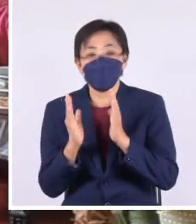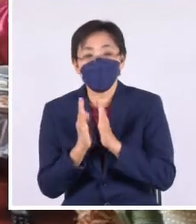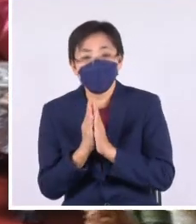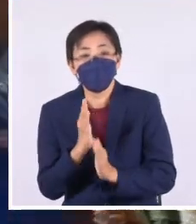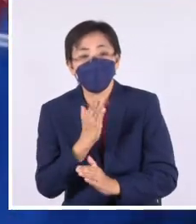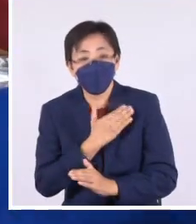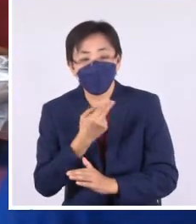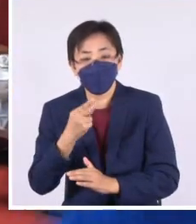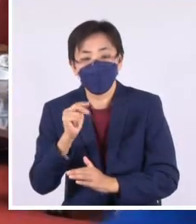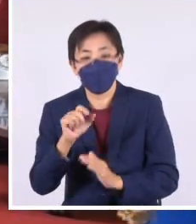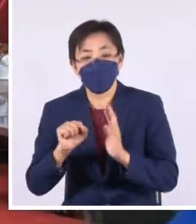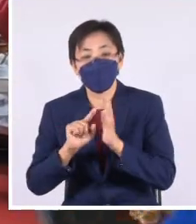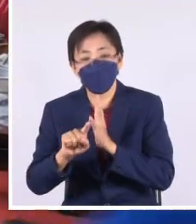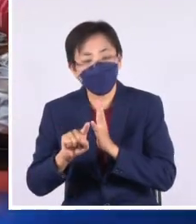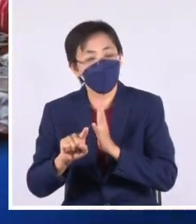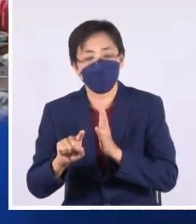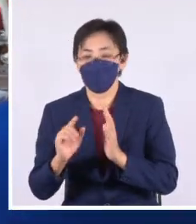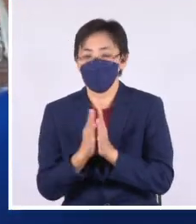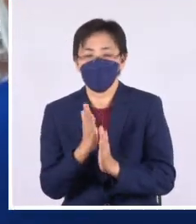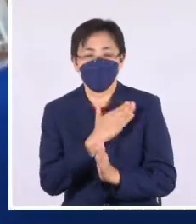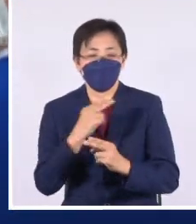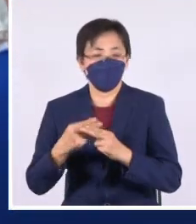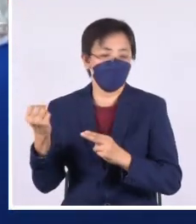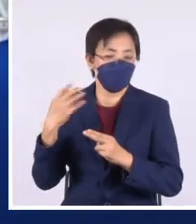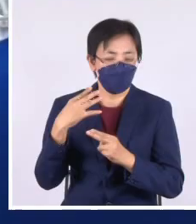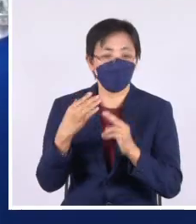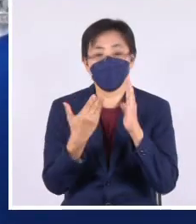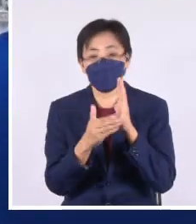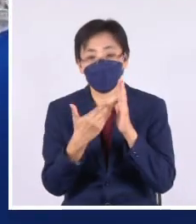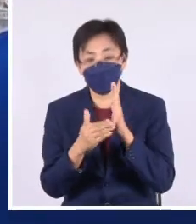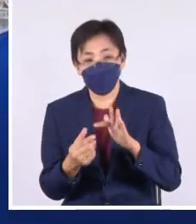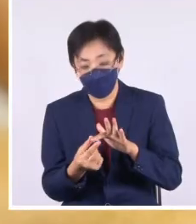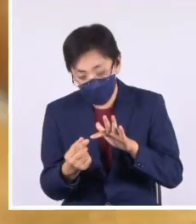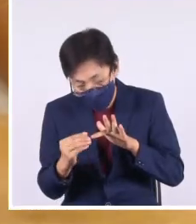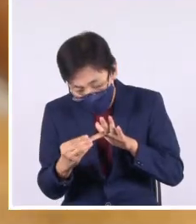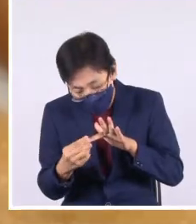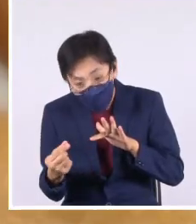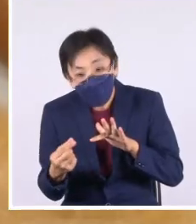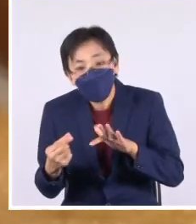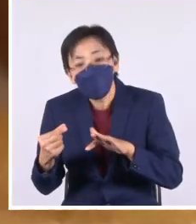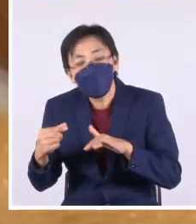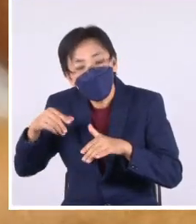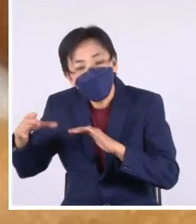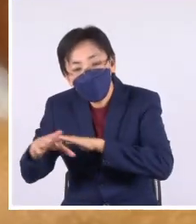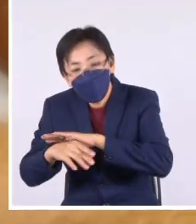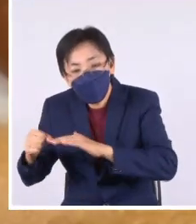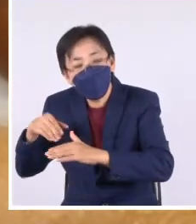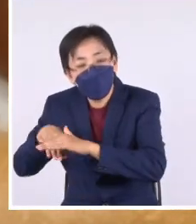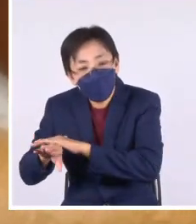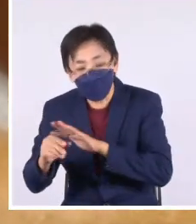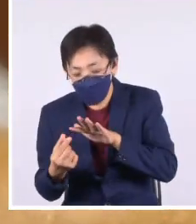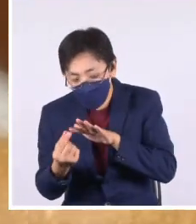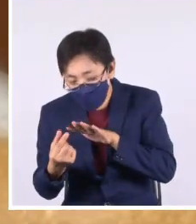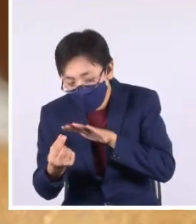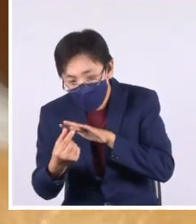กจิอาจารย์ชื่อดังทางภาคอีสานใต้อยู่ดีๆไปถอดเล็บของท่านนะคะแล้วก็หนีไปหายไปถึง4เล็บด้วยกัน